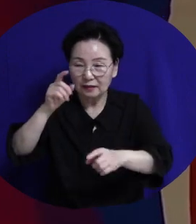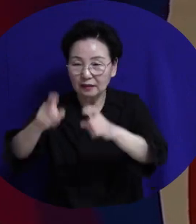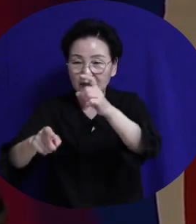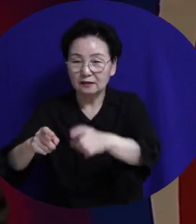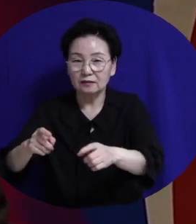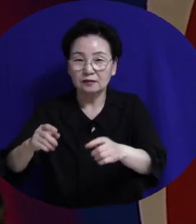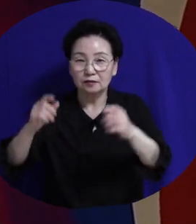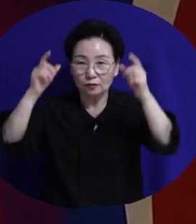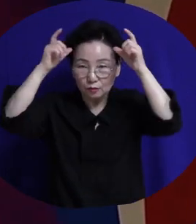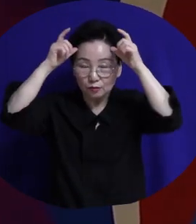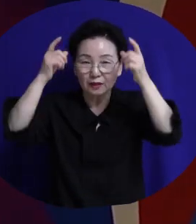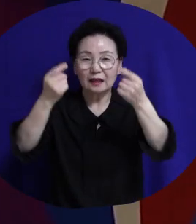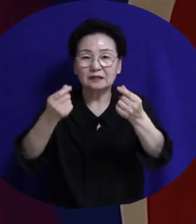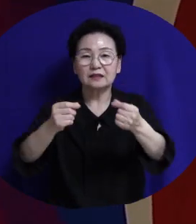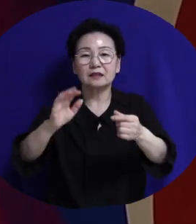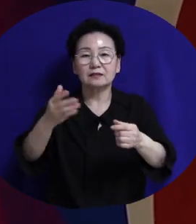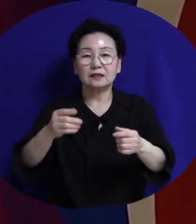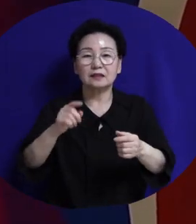살린다는 겁니다.